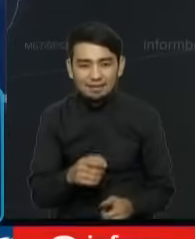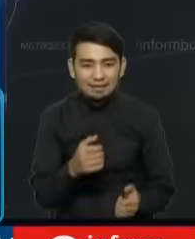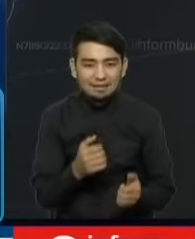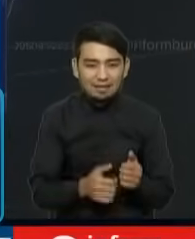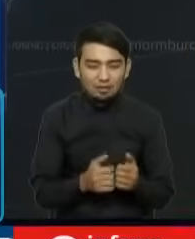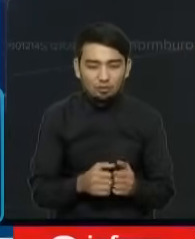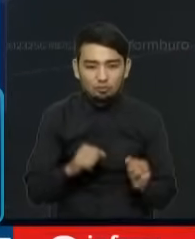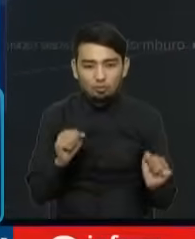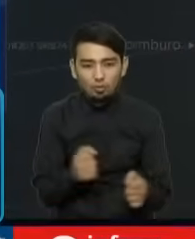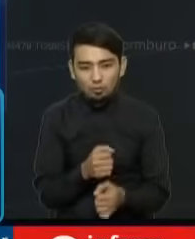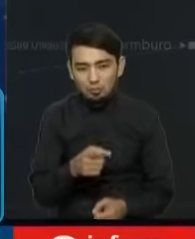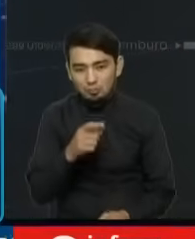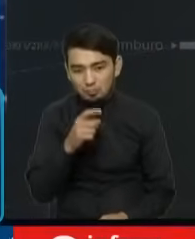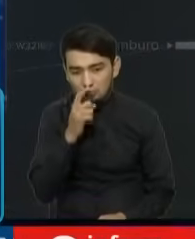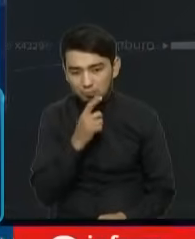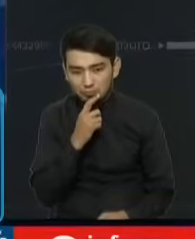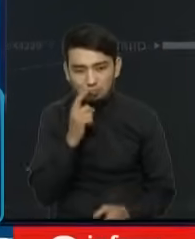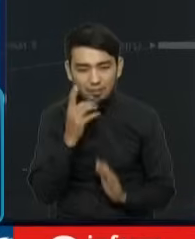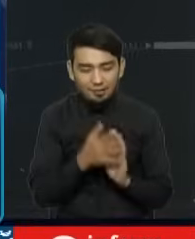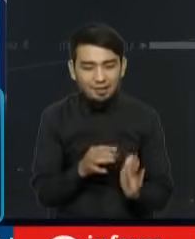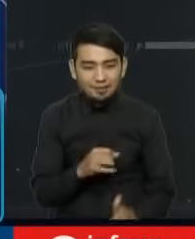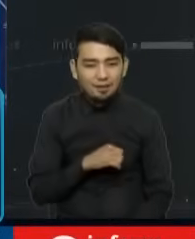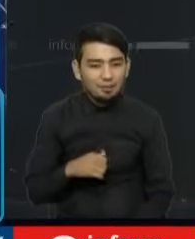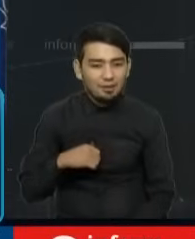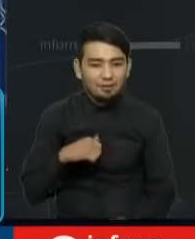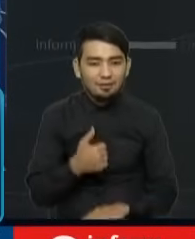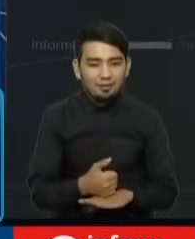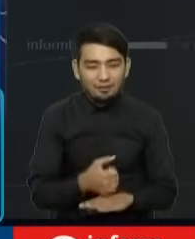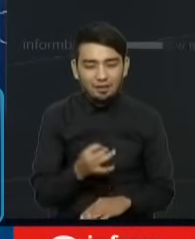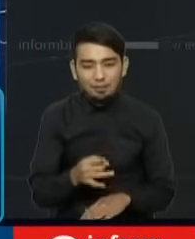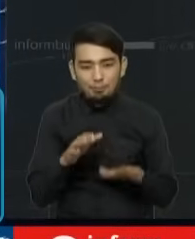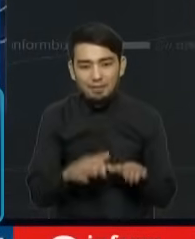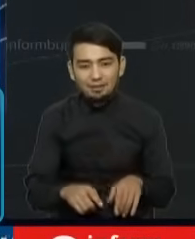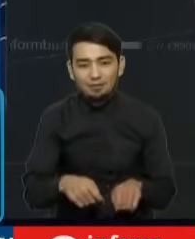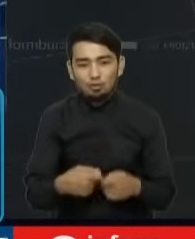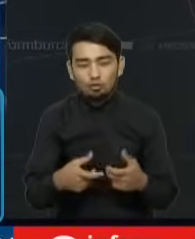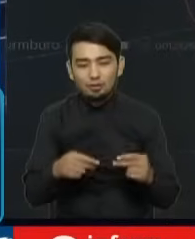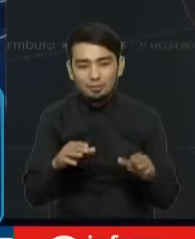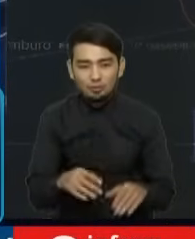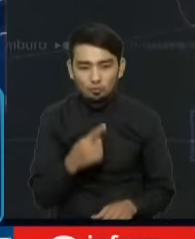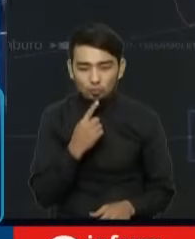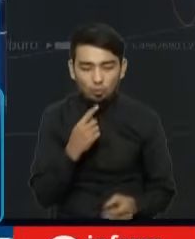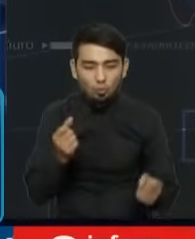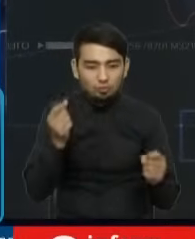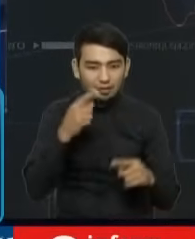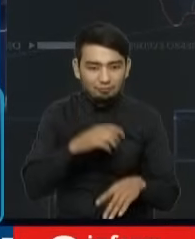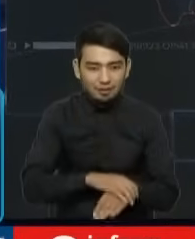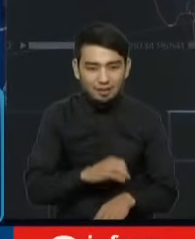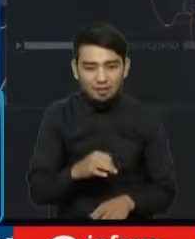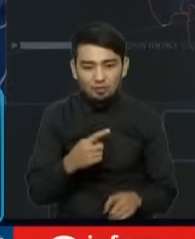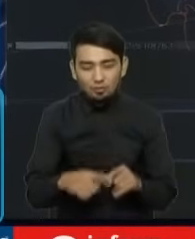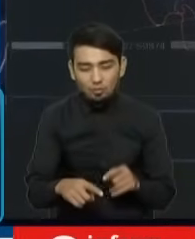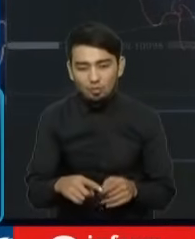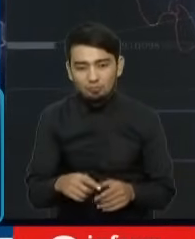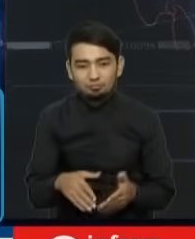очень такое размытое понятие. И самое главное, что место нарушения трудно определить. Мне кажется, эту норму со временем